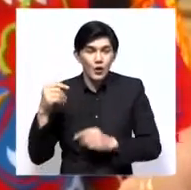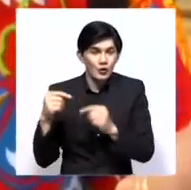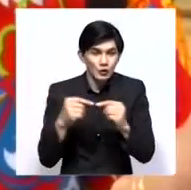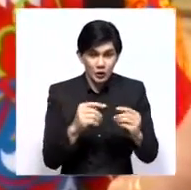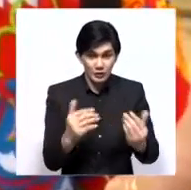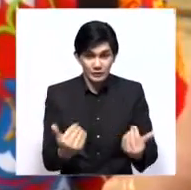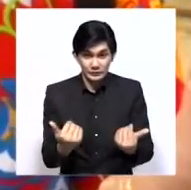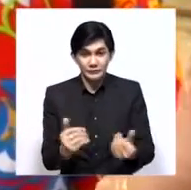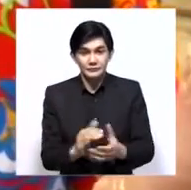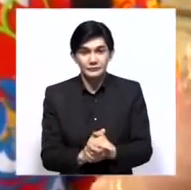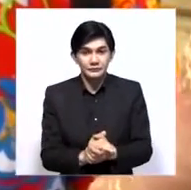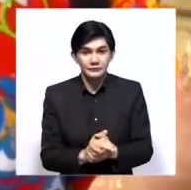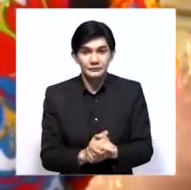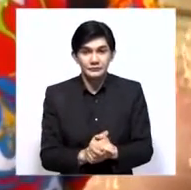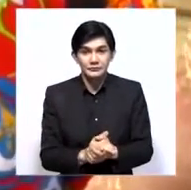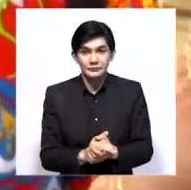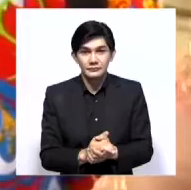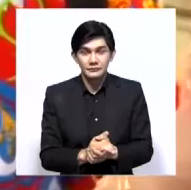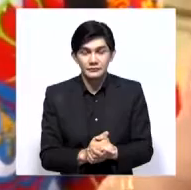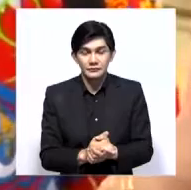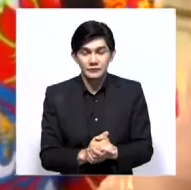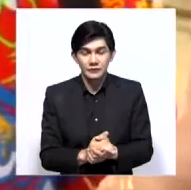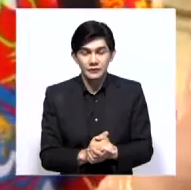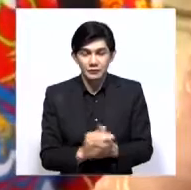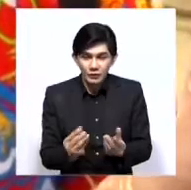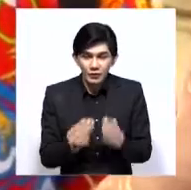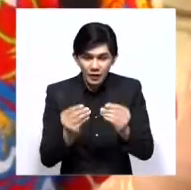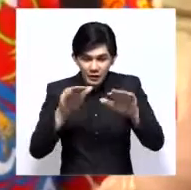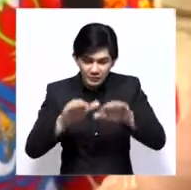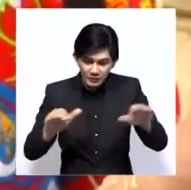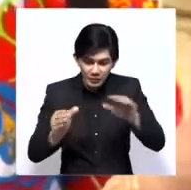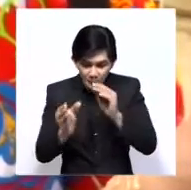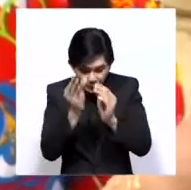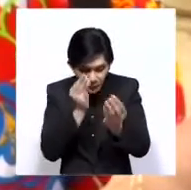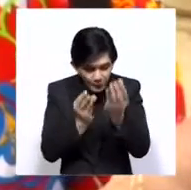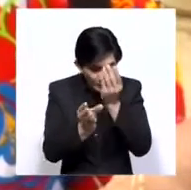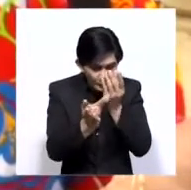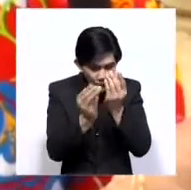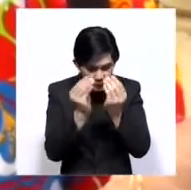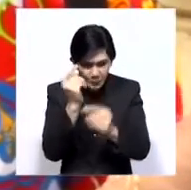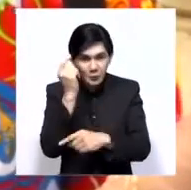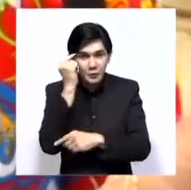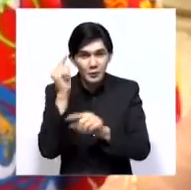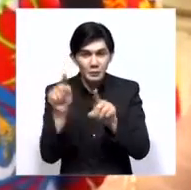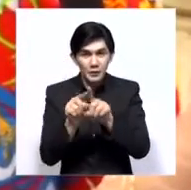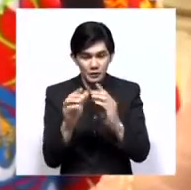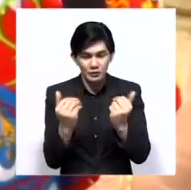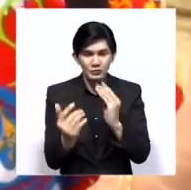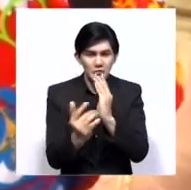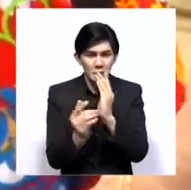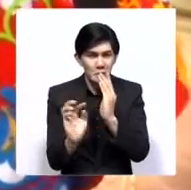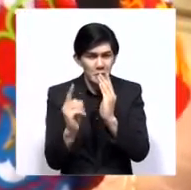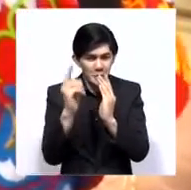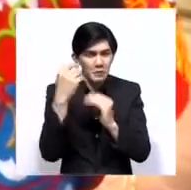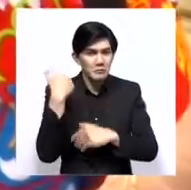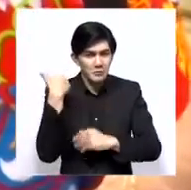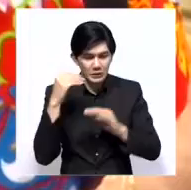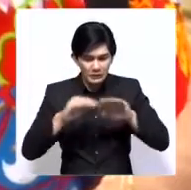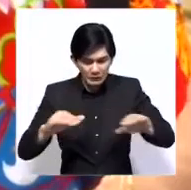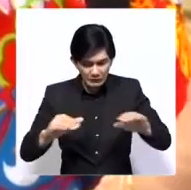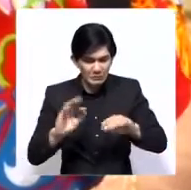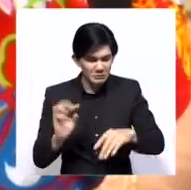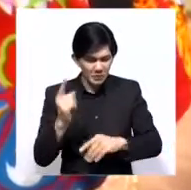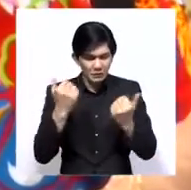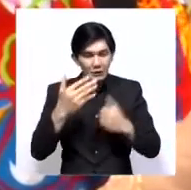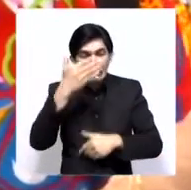าเป็นการแบบสอดแทรกวัฒนธรรมให้เด็กๆด้วย ถูกต้องค่ะเพราะว่าตอนนี้ก็เทคโนโลยีอะไรใหม่ๆเข้ามาก็เด็กรุ่